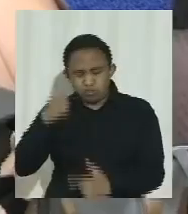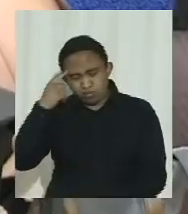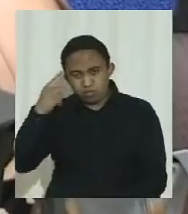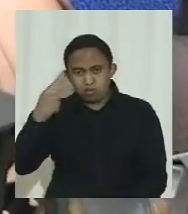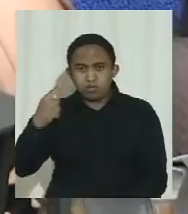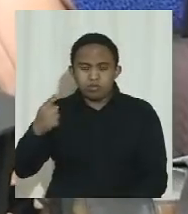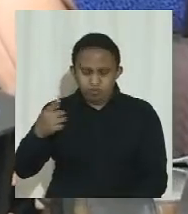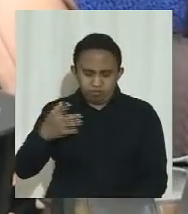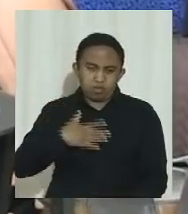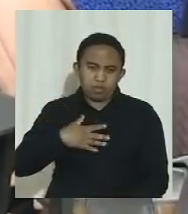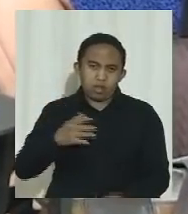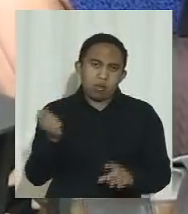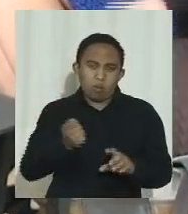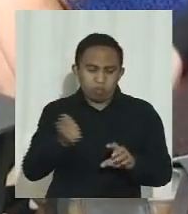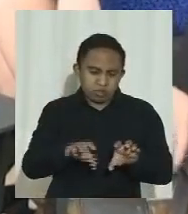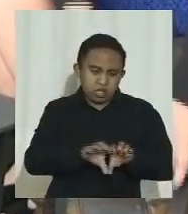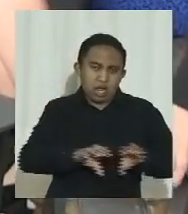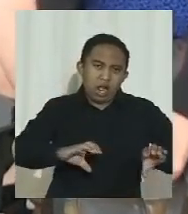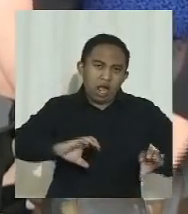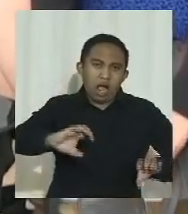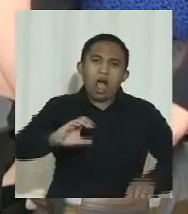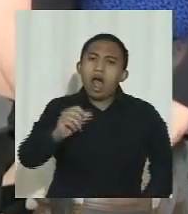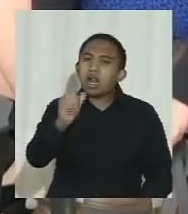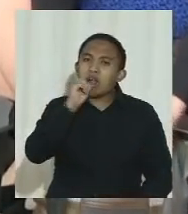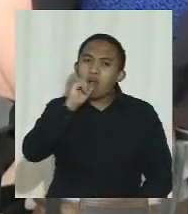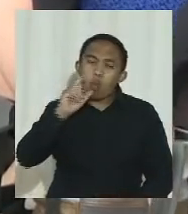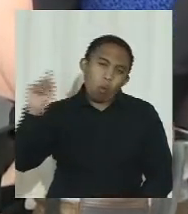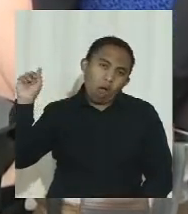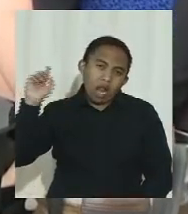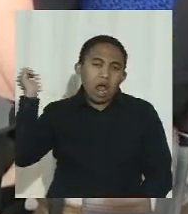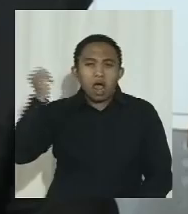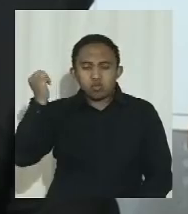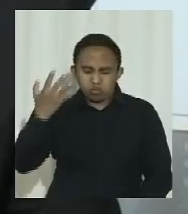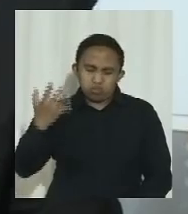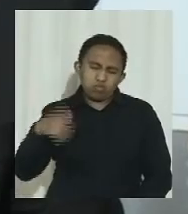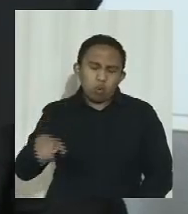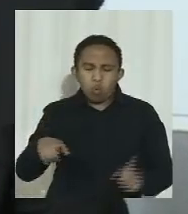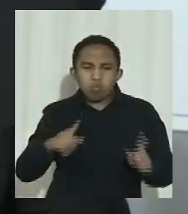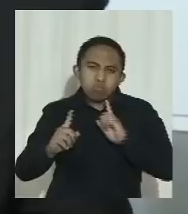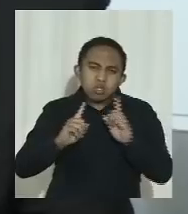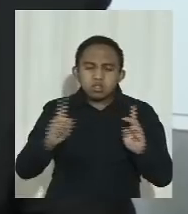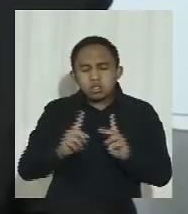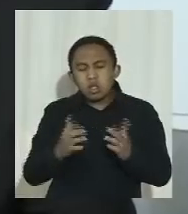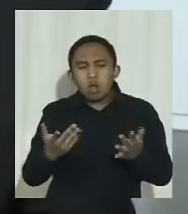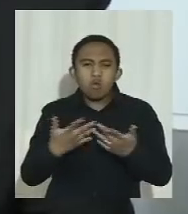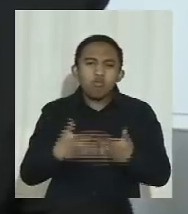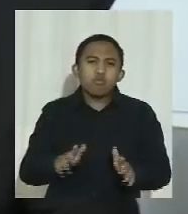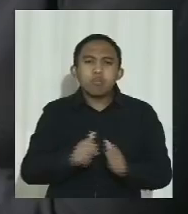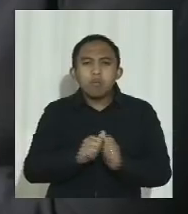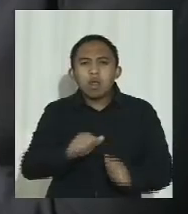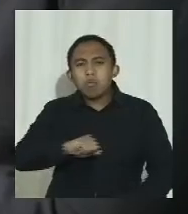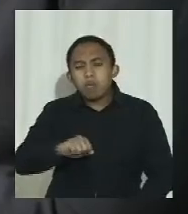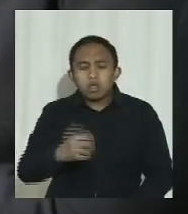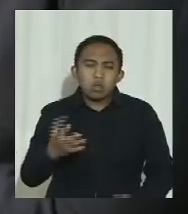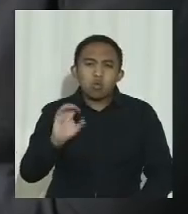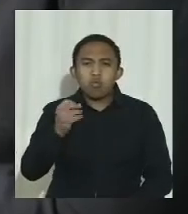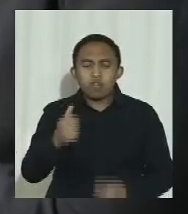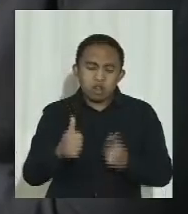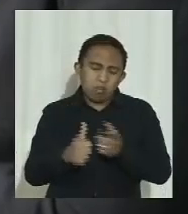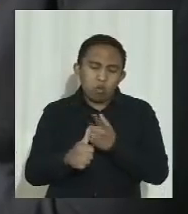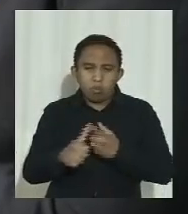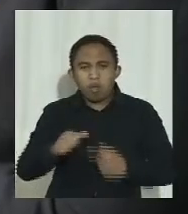lehibe mamatsy rano na pipeline any Androy. Fifampidinina ny mety ho endriky ny fiara-miasa sy ny fotoana nomboa ny asa moa no